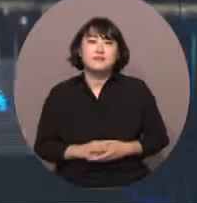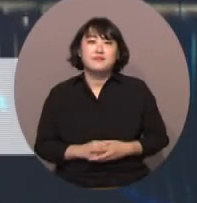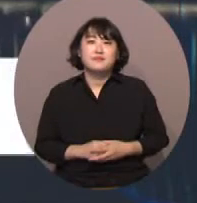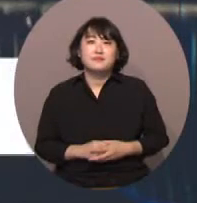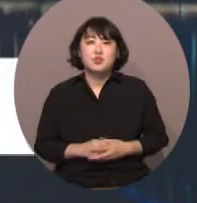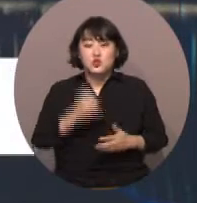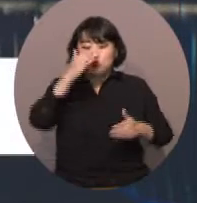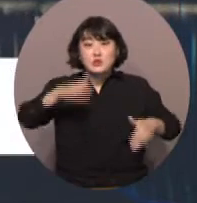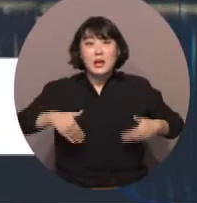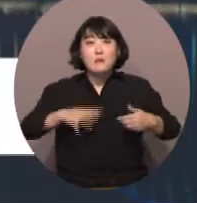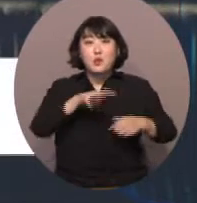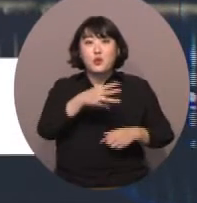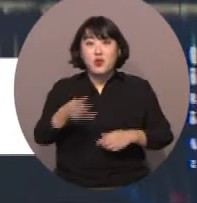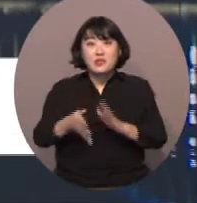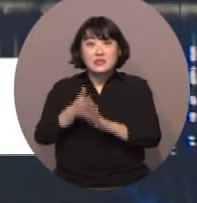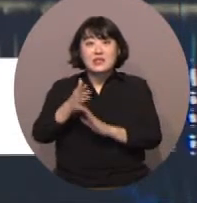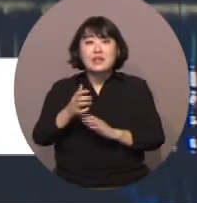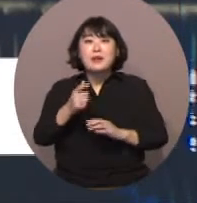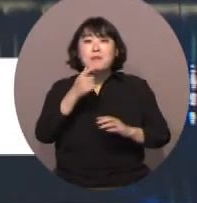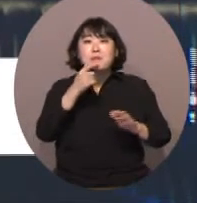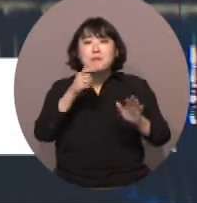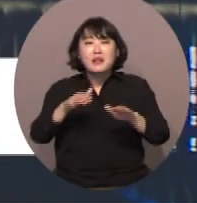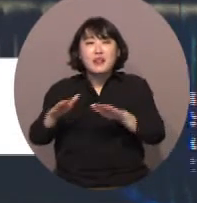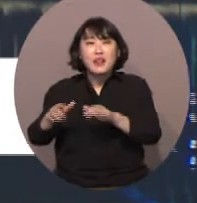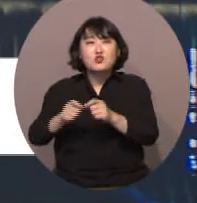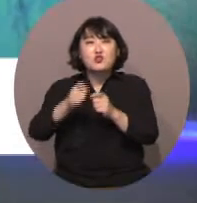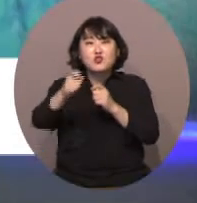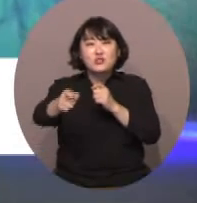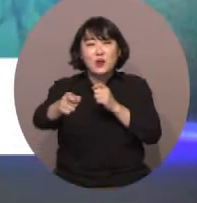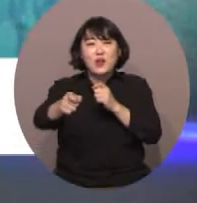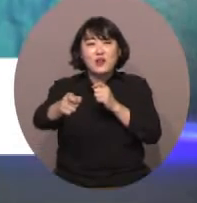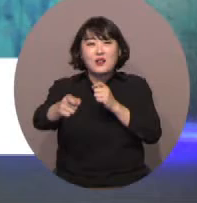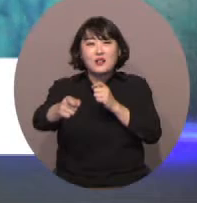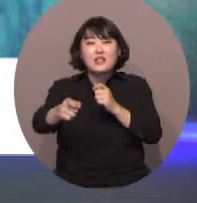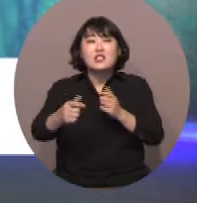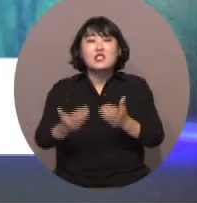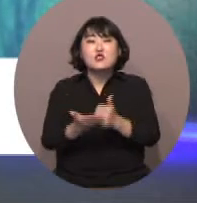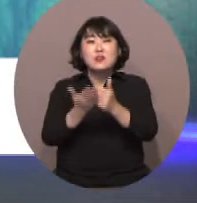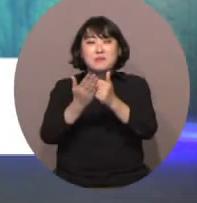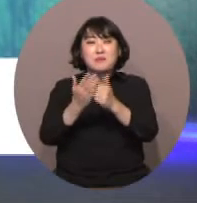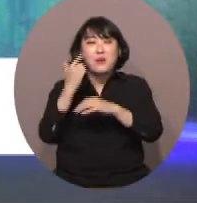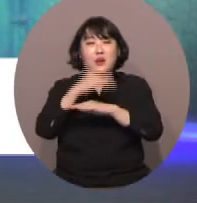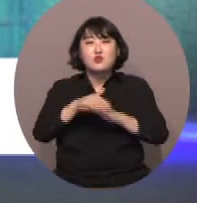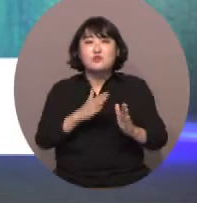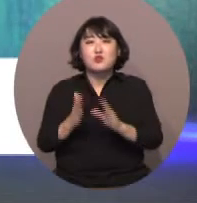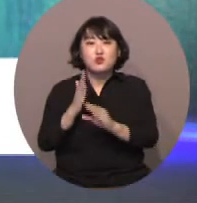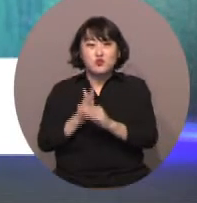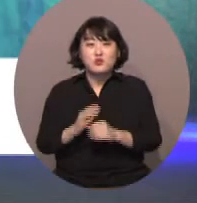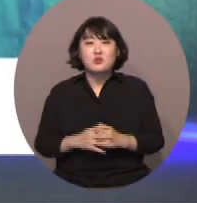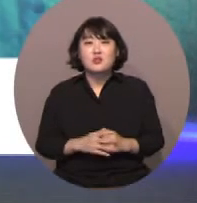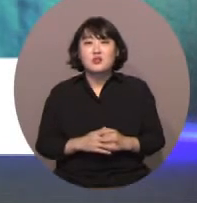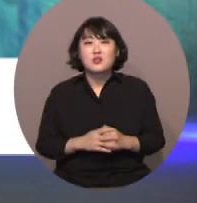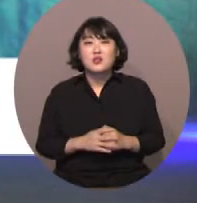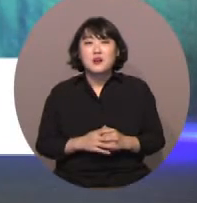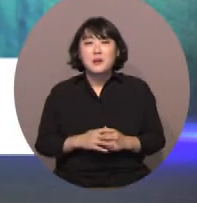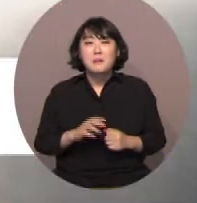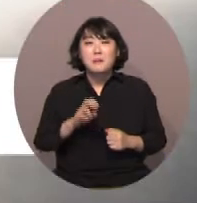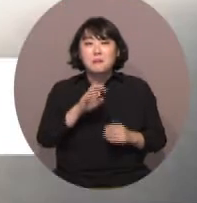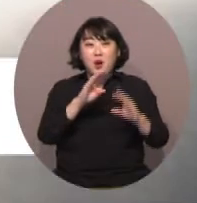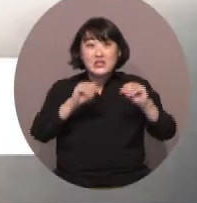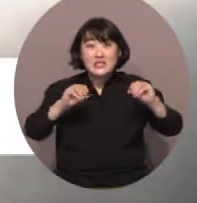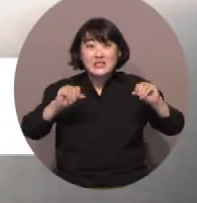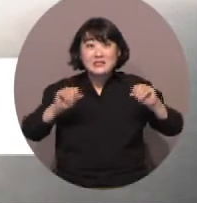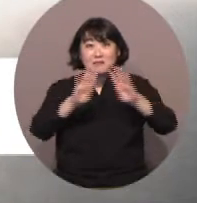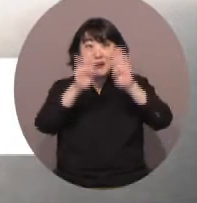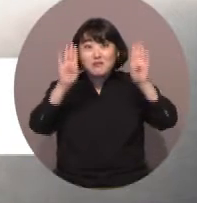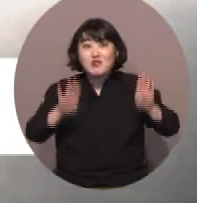충남도와 보령 씨가 해안 머드 신산업 중장기 육성 방안 마련에 나섰습니다 보령시는 보령머드 테마파크 컨벤션